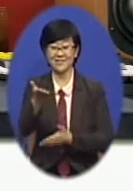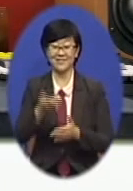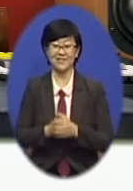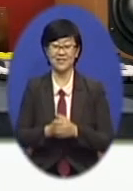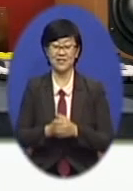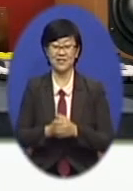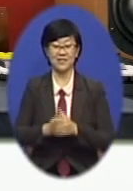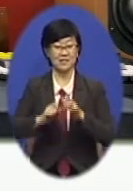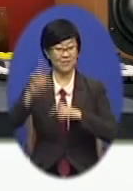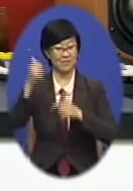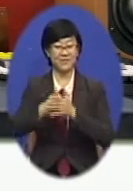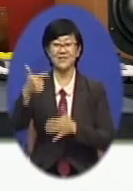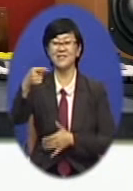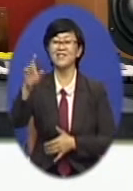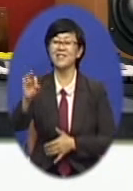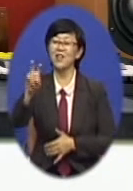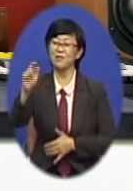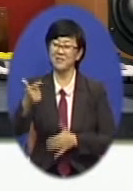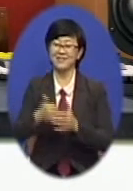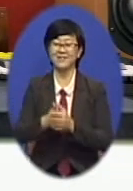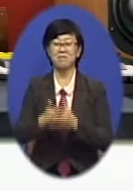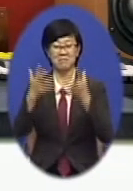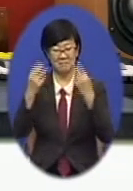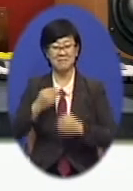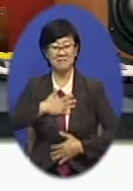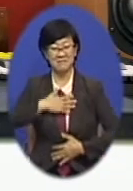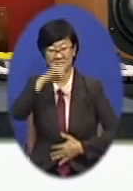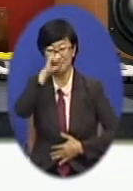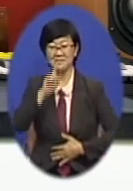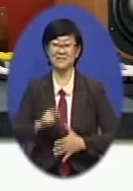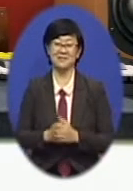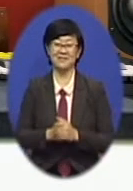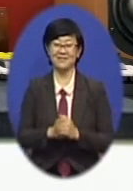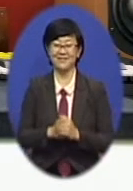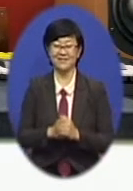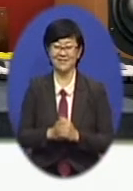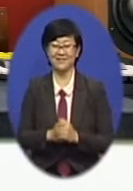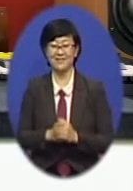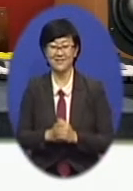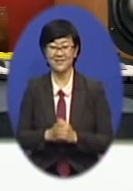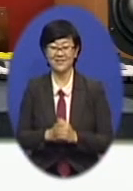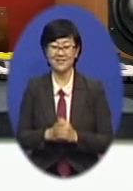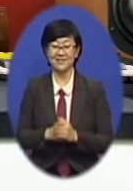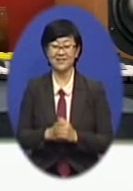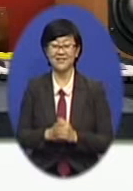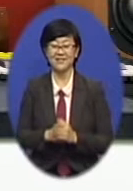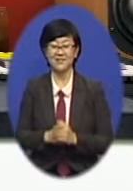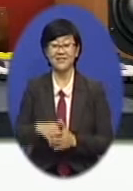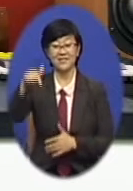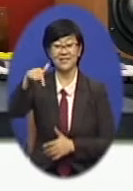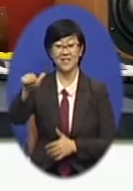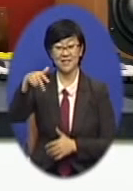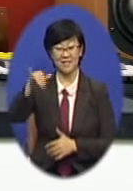분들이 주로 네. 이 낭만이 좀 많이 이렇게 계신 분들이에요. 네. 그러니까